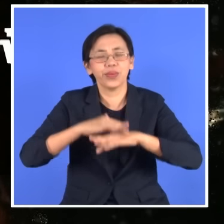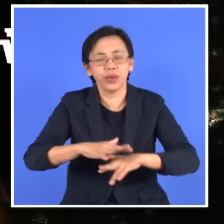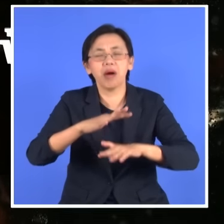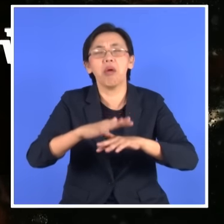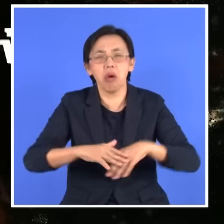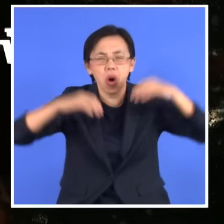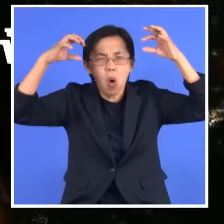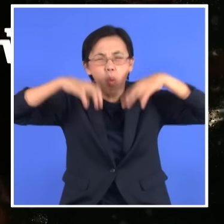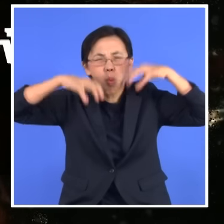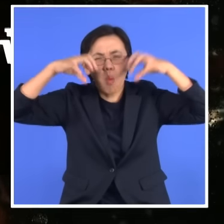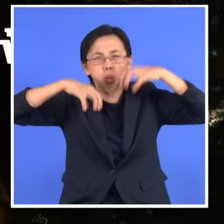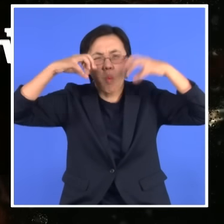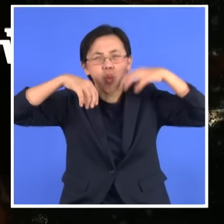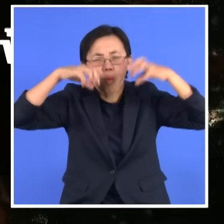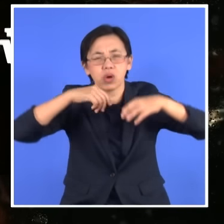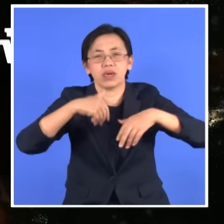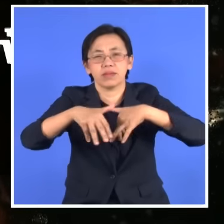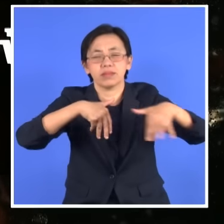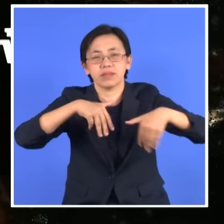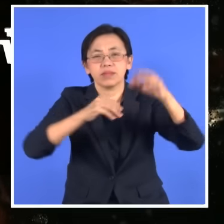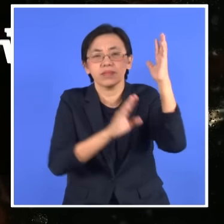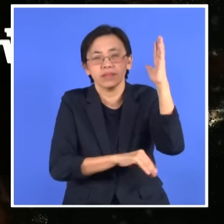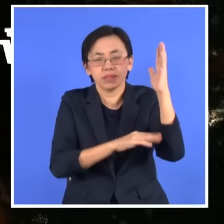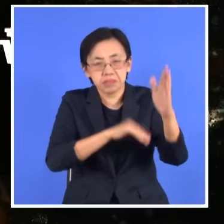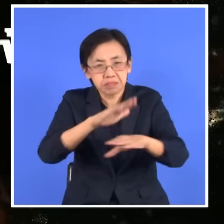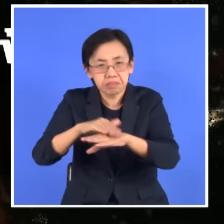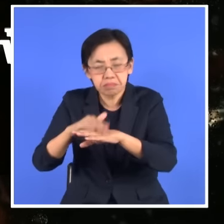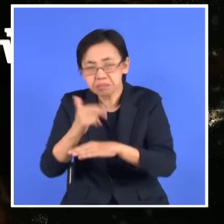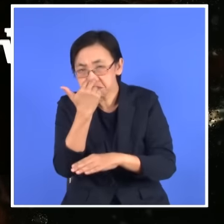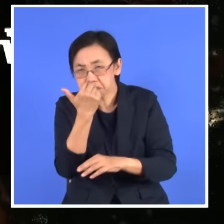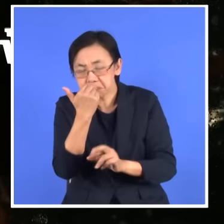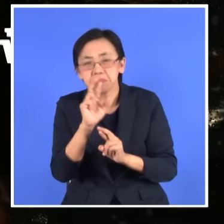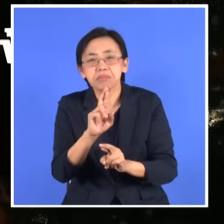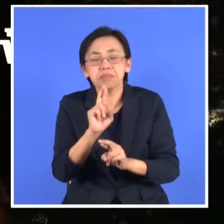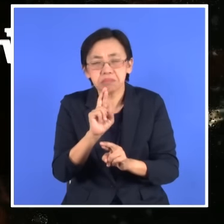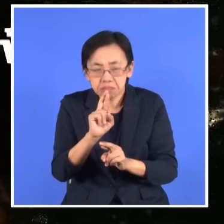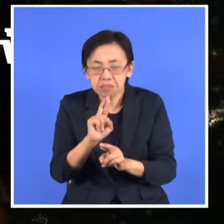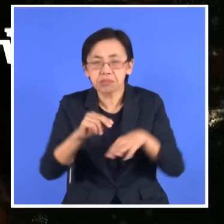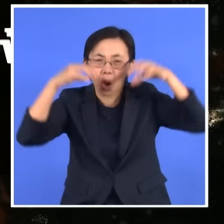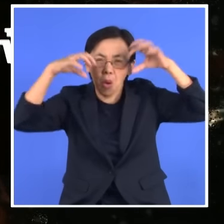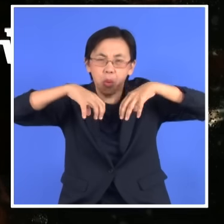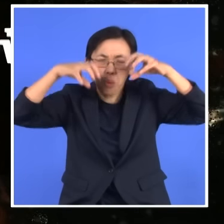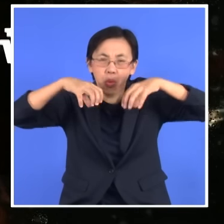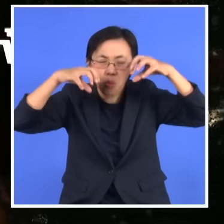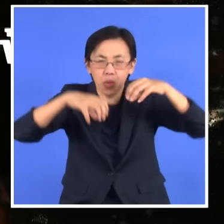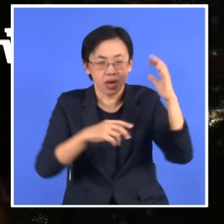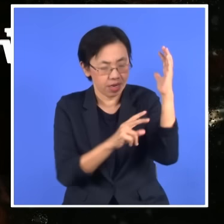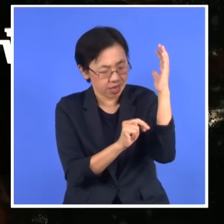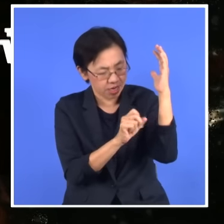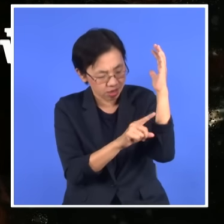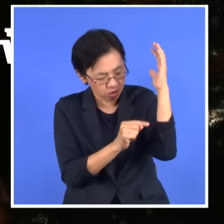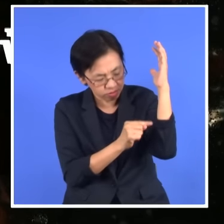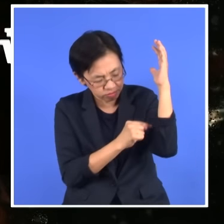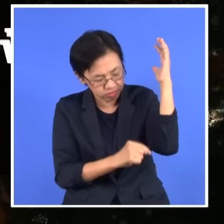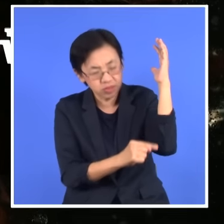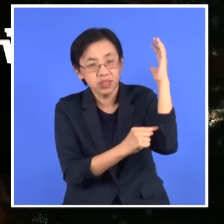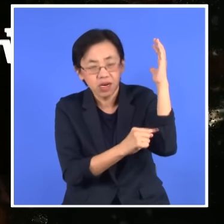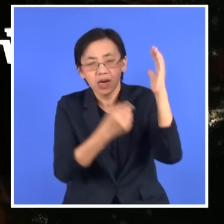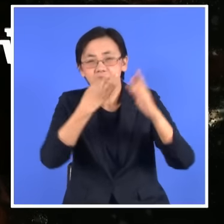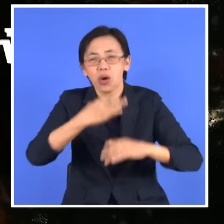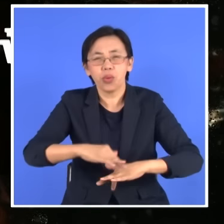หนักบางแห่งประชาชนที่ภาคใต้ระมัดระวังจากฝนตกหนักในระยะนี้ด้วยนะคะตั้งแต่จังหวัดนครศรีธรรมราชลงไปในทะเลจะมีคลื่